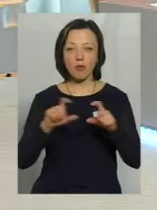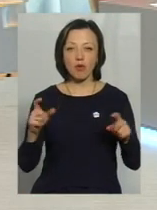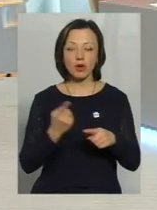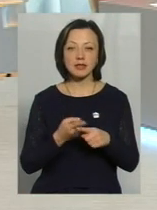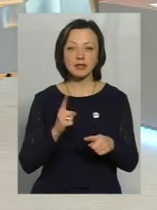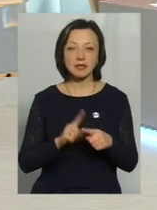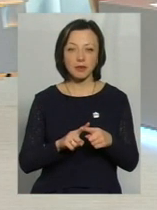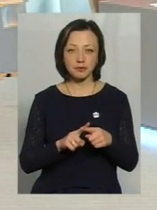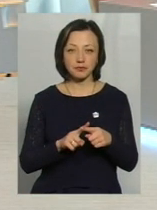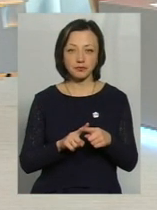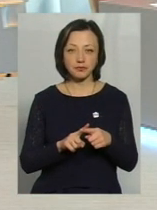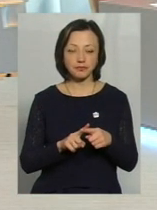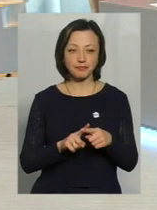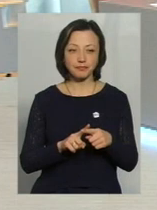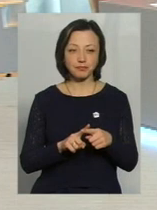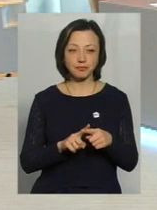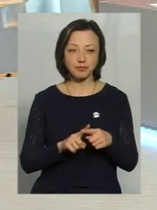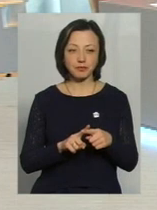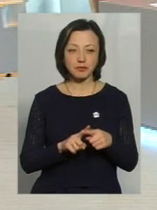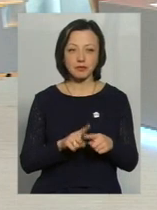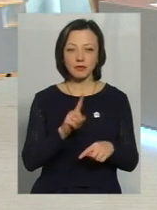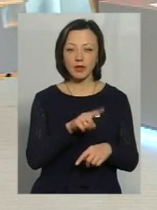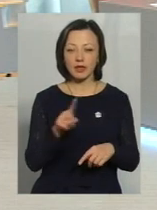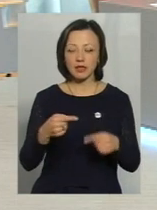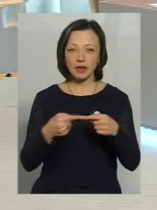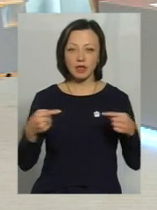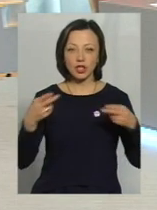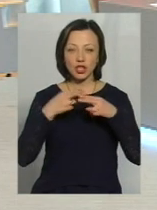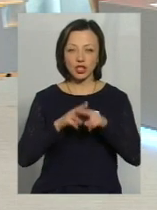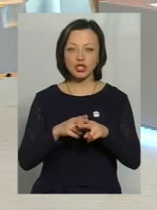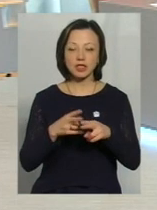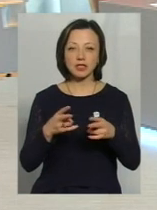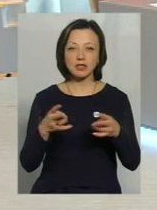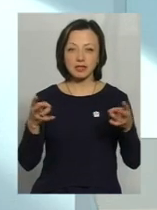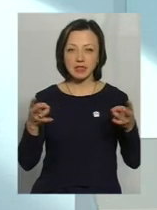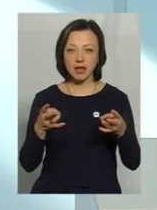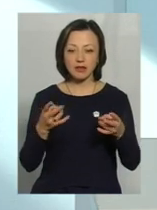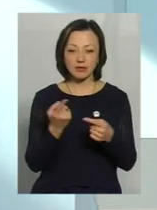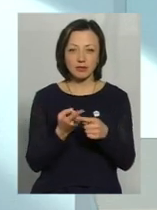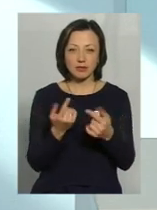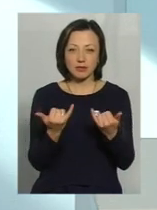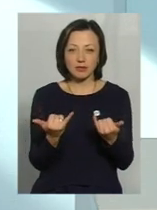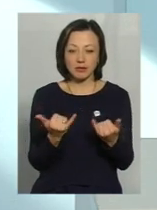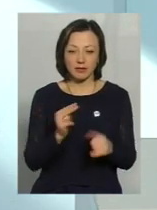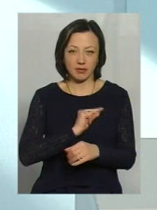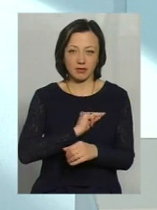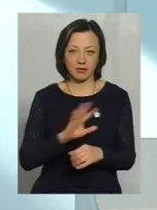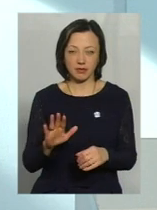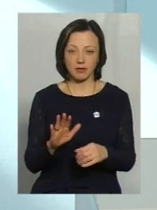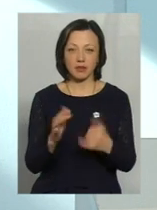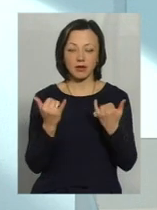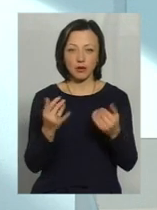є ті технічні засоби, які сьогодні прийшли в неробочий стан. І сьогодні